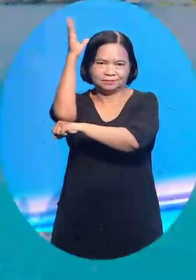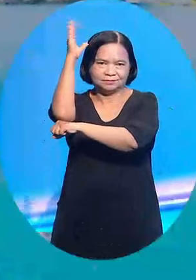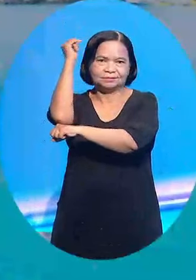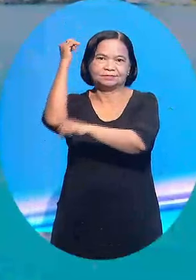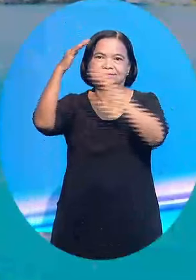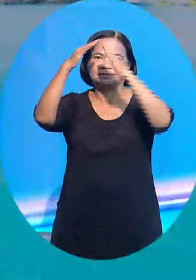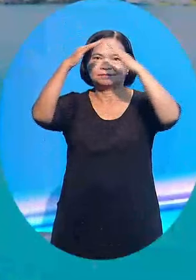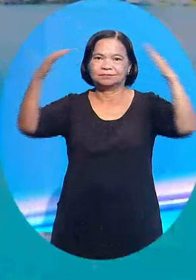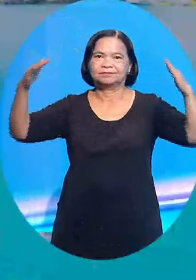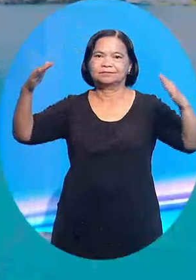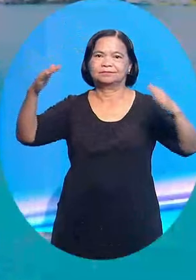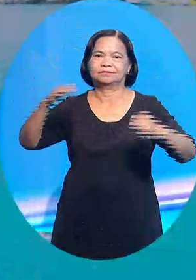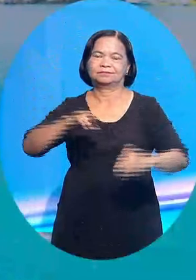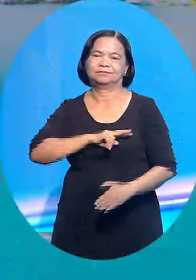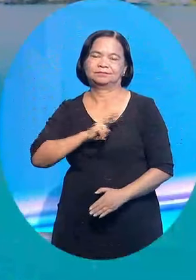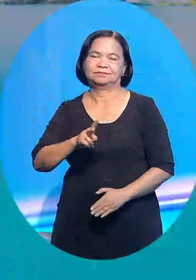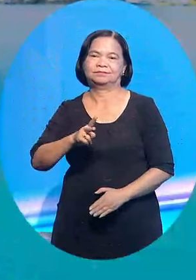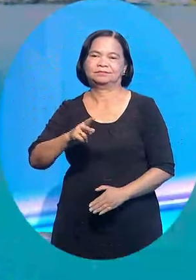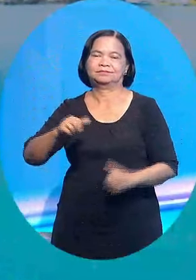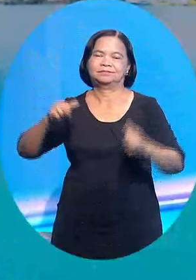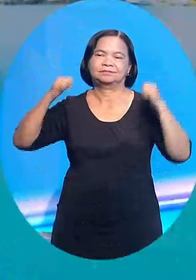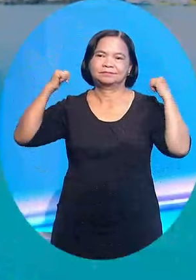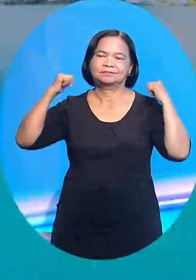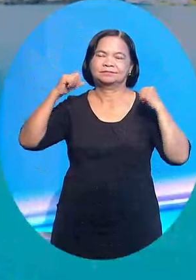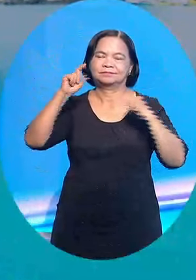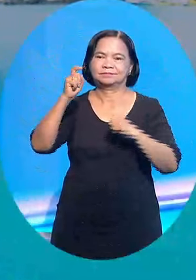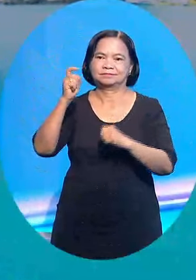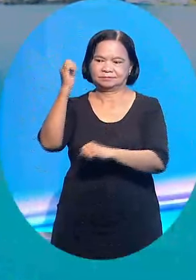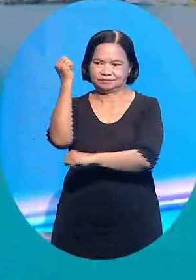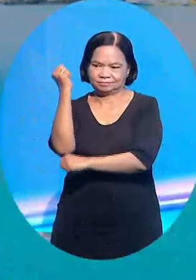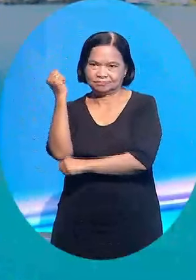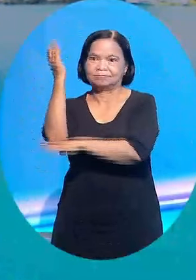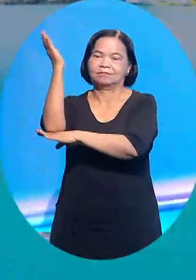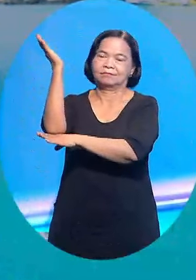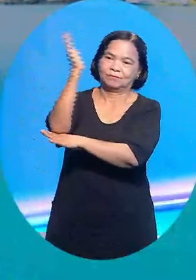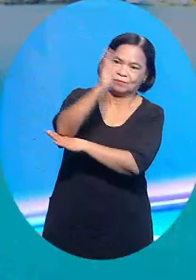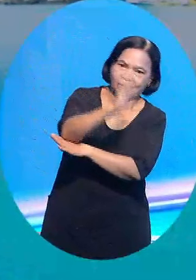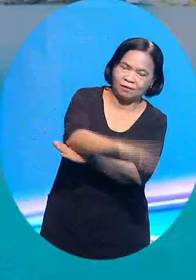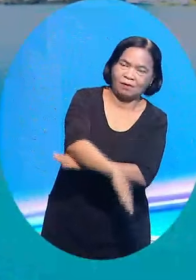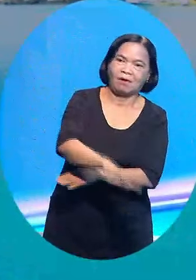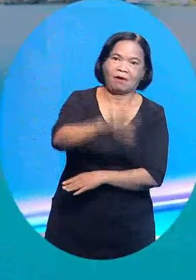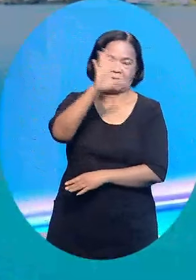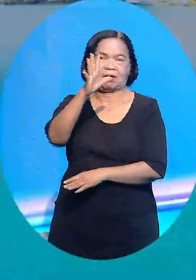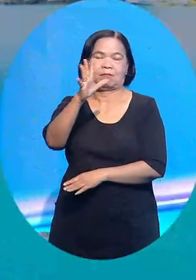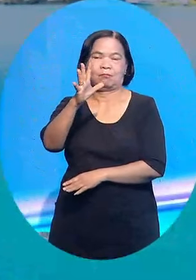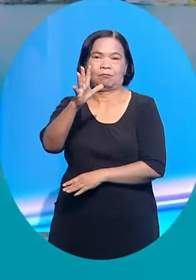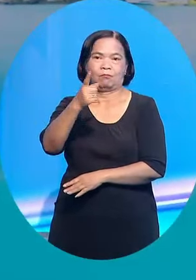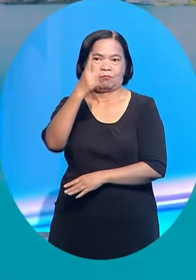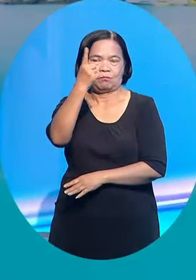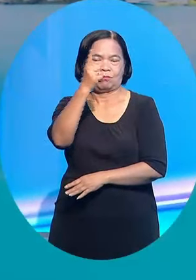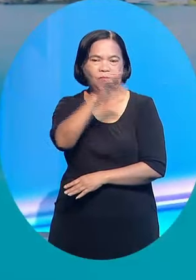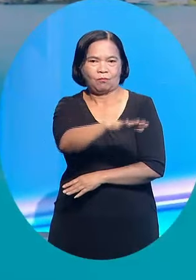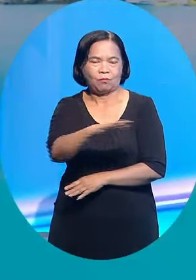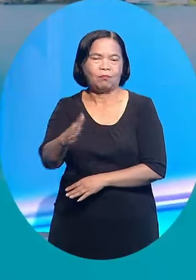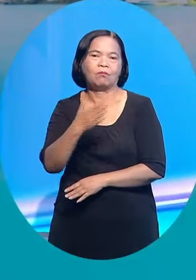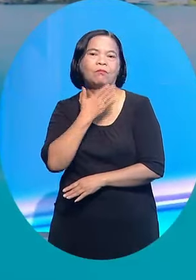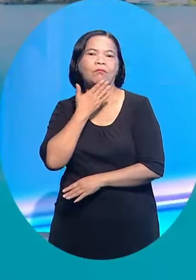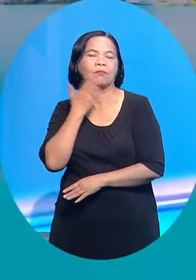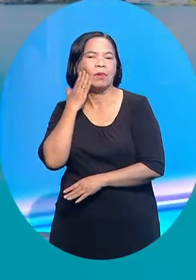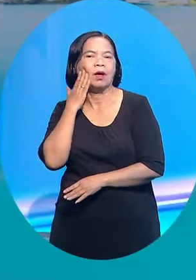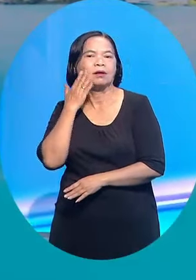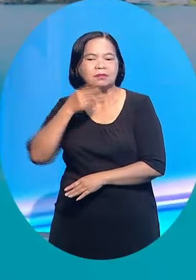cơ sở Trần Văn Ơn, quận 1, thành phố Hồ Chí Minh đã bật gốc, ngã đè sập tường. Có 5 trường hợp bị cây đè trúng, trong đó có một học sinh, một phụ huynh và 3